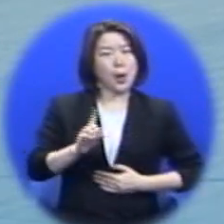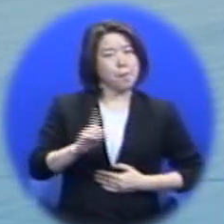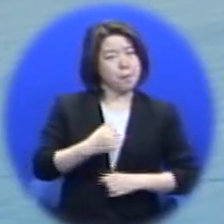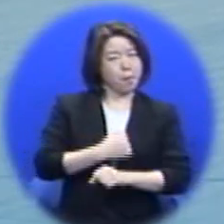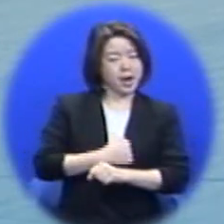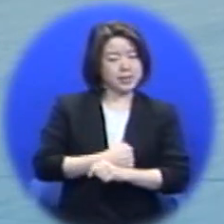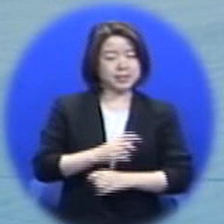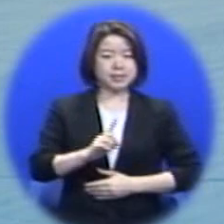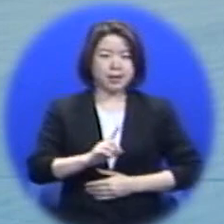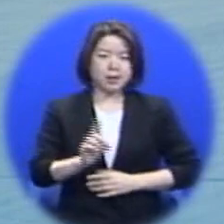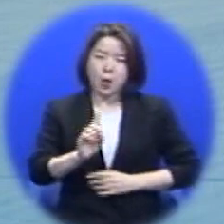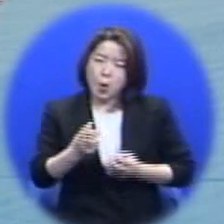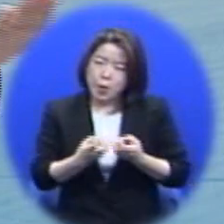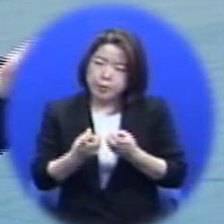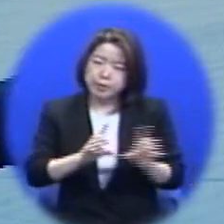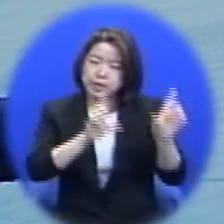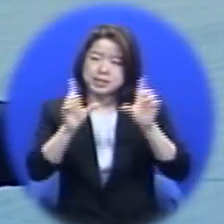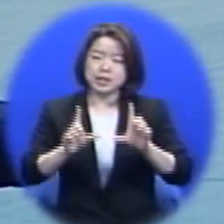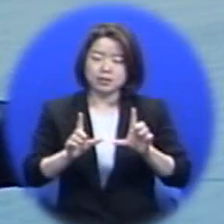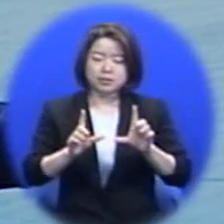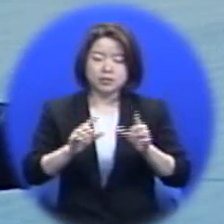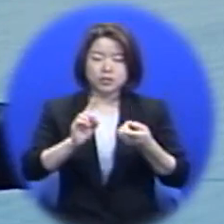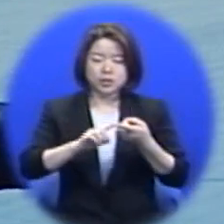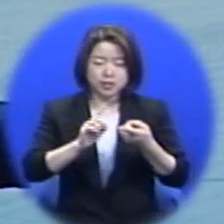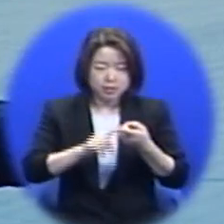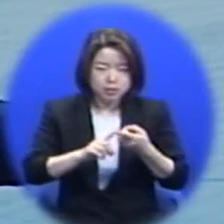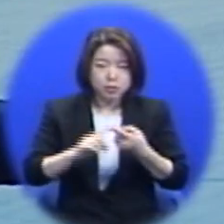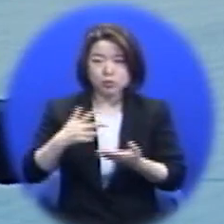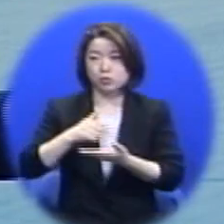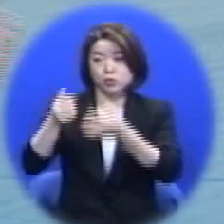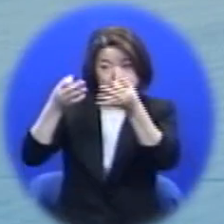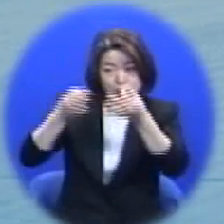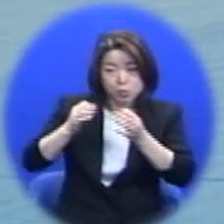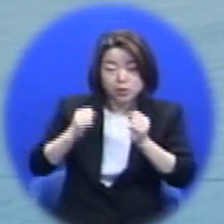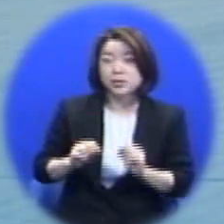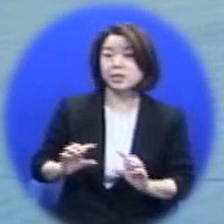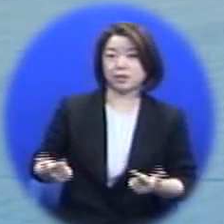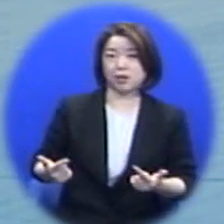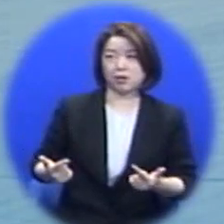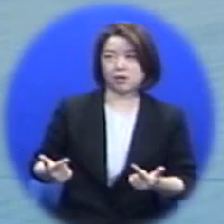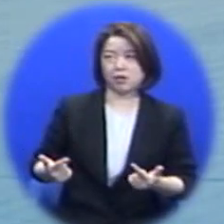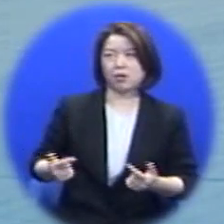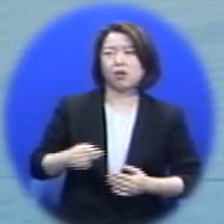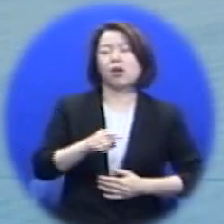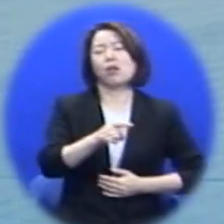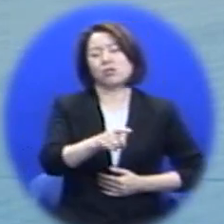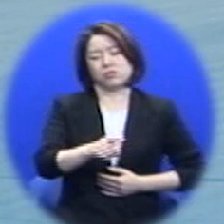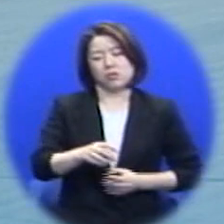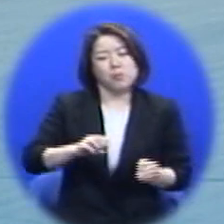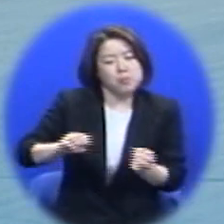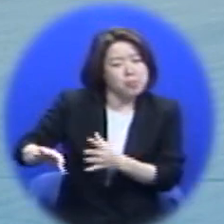하는지, 내가 어떻게 사는지 주님이 전혀 보고 계시지 않다면 그럼 버림받은 사람이잖아요.